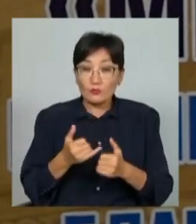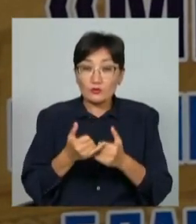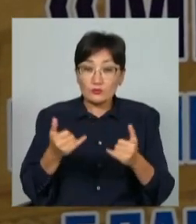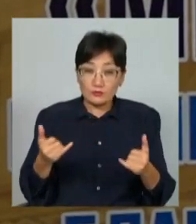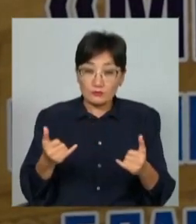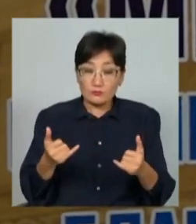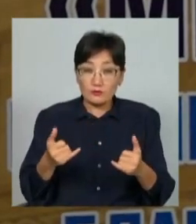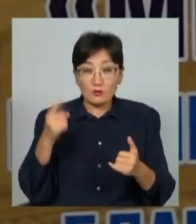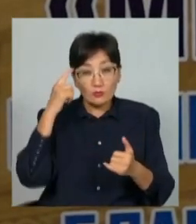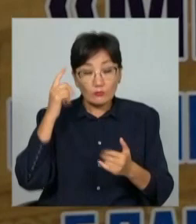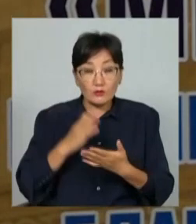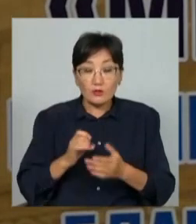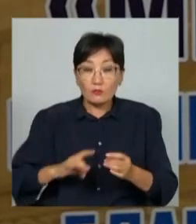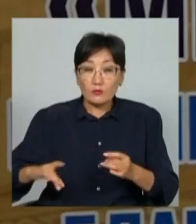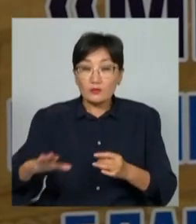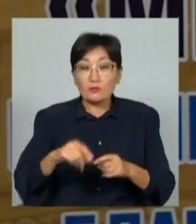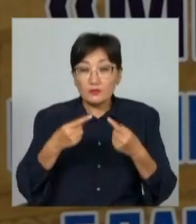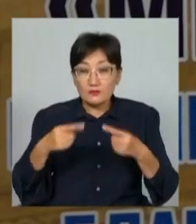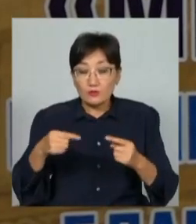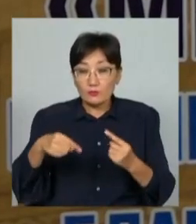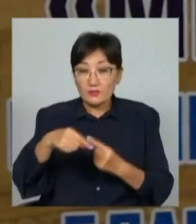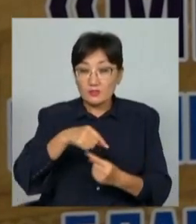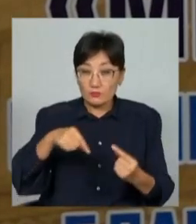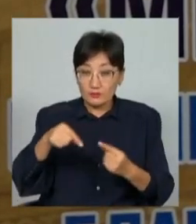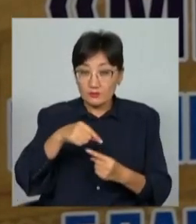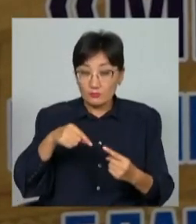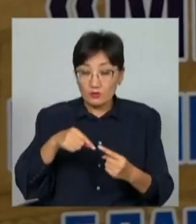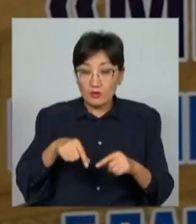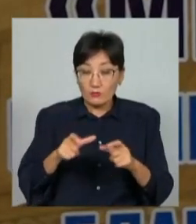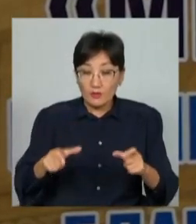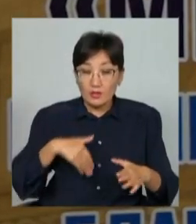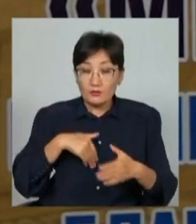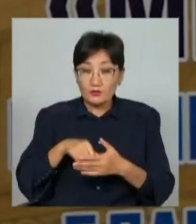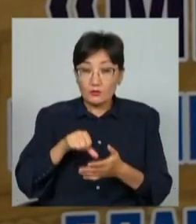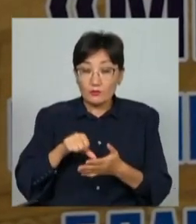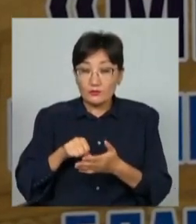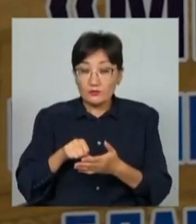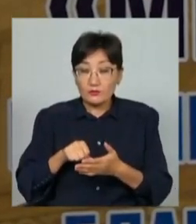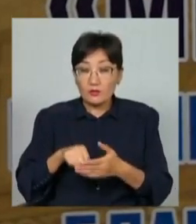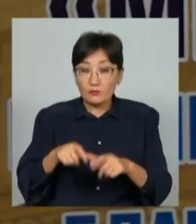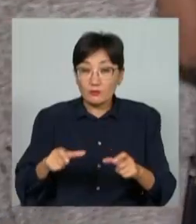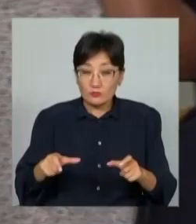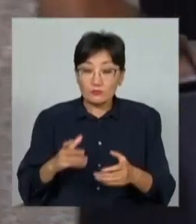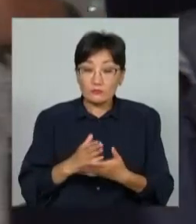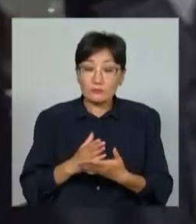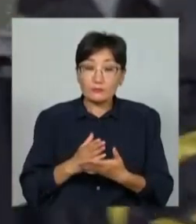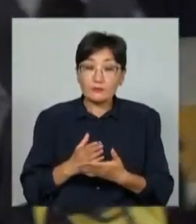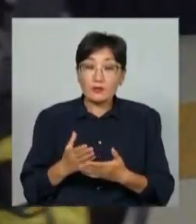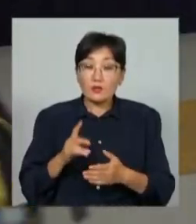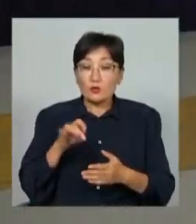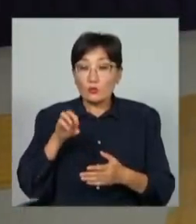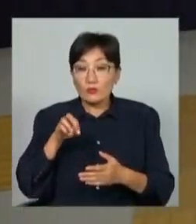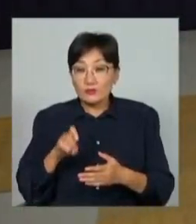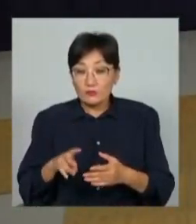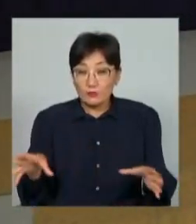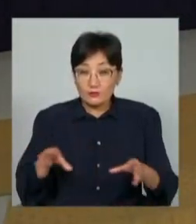деген ойымыз бар. Аудан бойынша да басқа да кәсіпкерлер, белсенді азаматтар бұл үрдіске қатысып жатыр. Нұр Отан